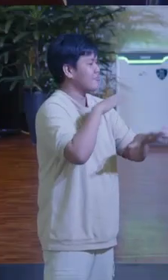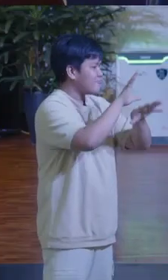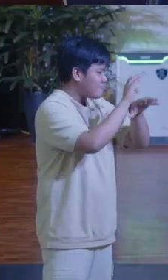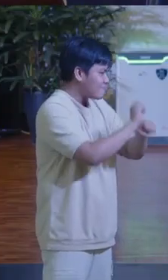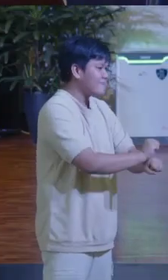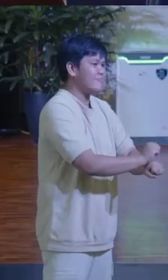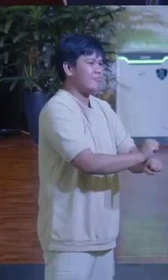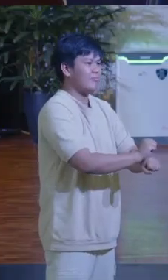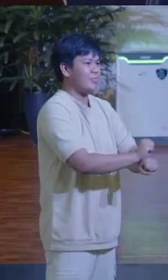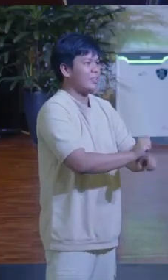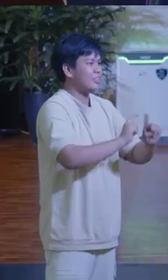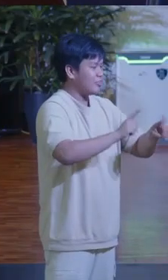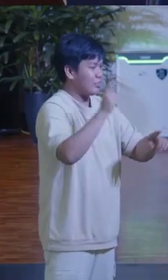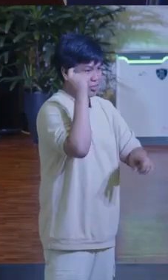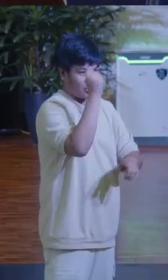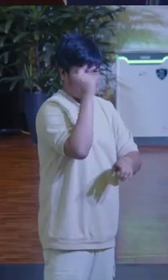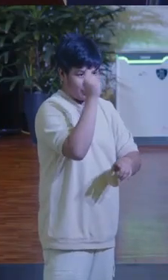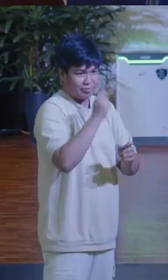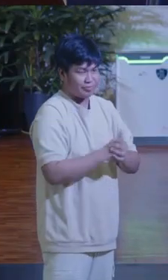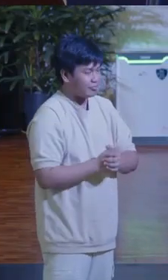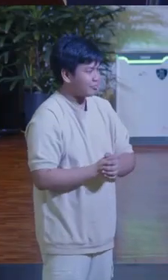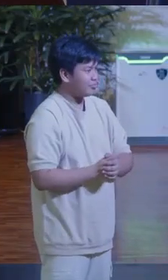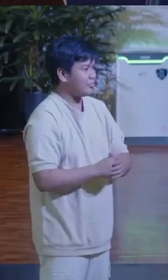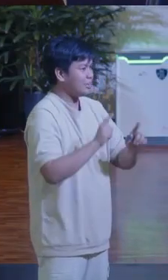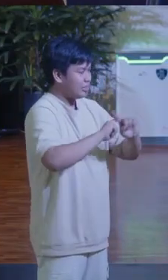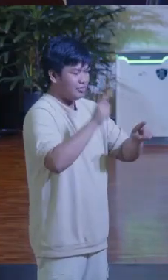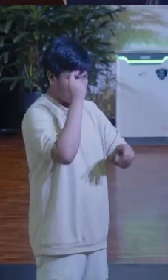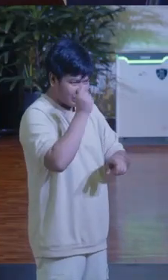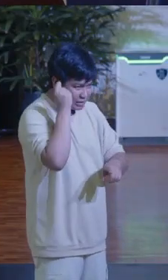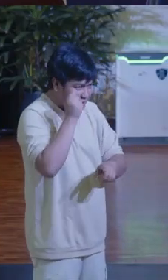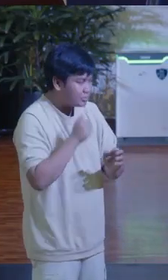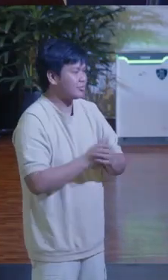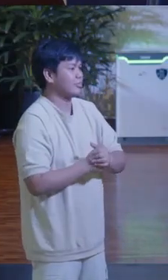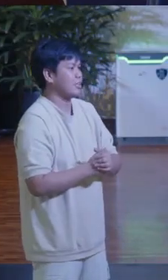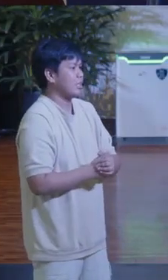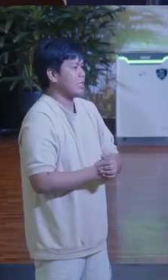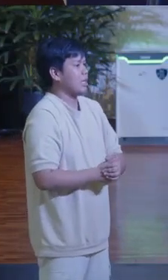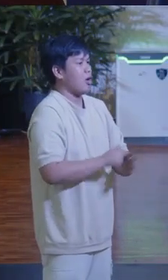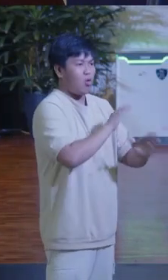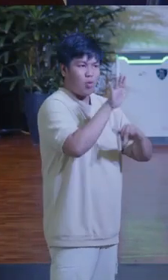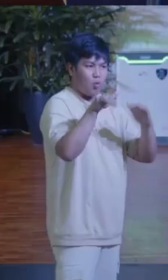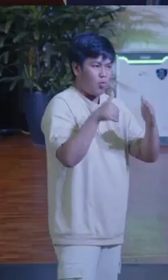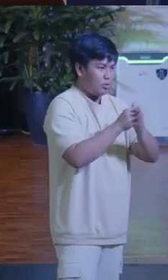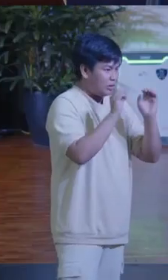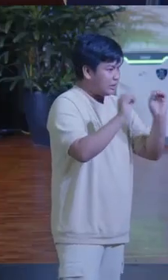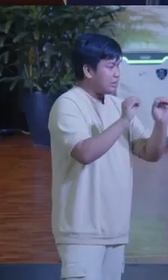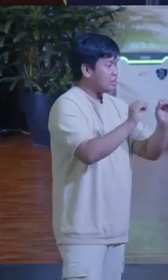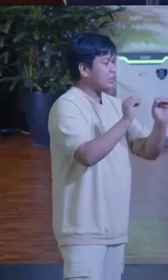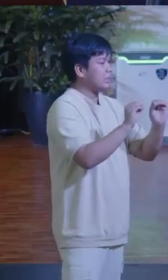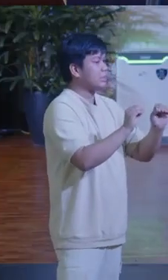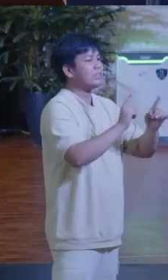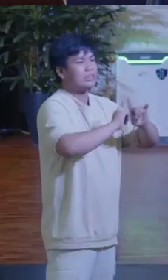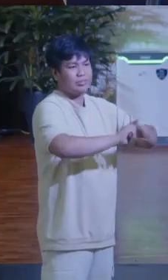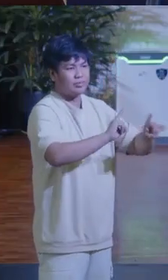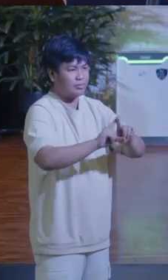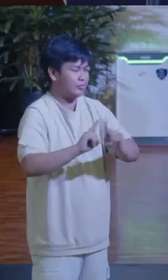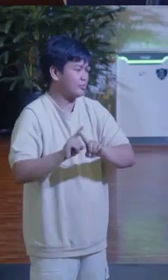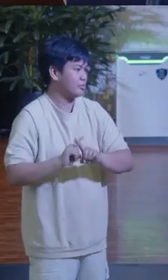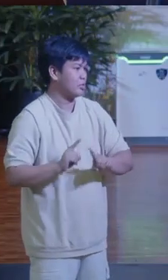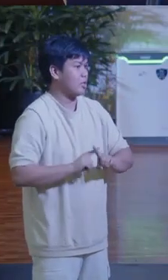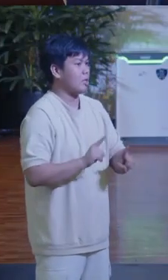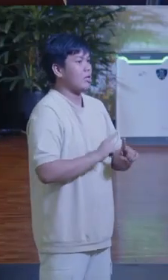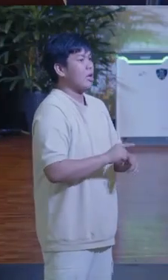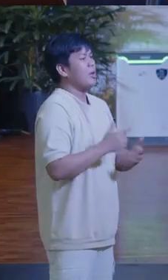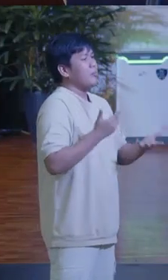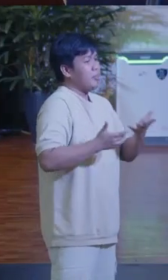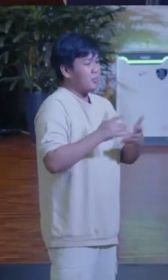ang theology. Kasama silang lahat dyan. Ang kanilang ipinapangaral isa, ang